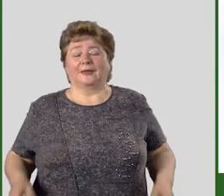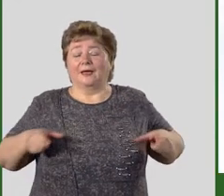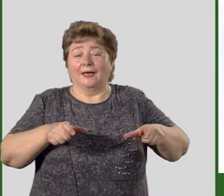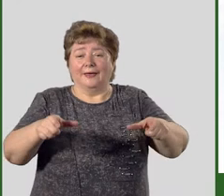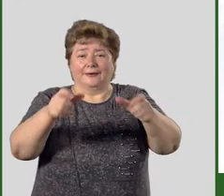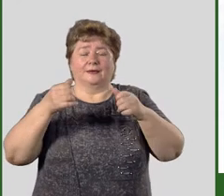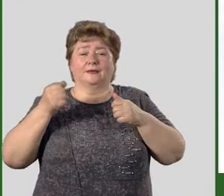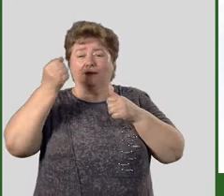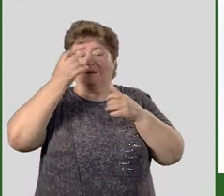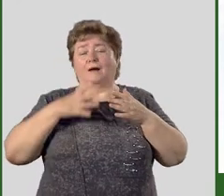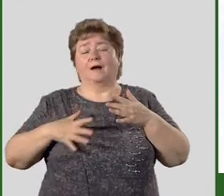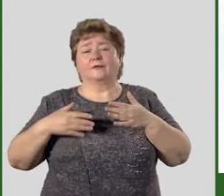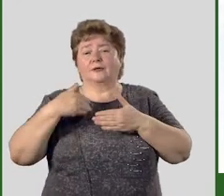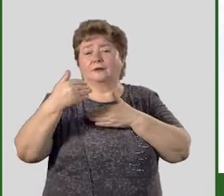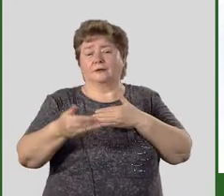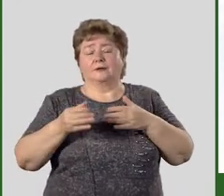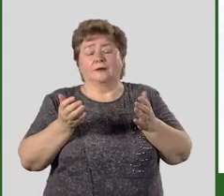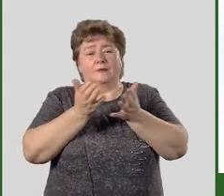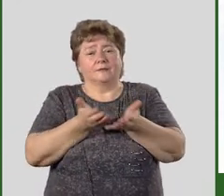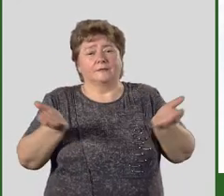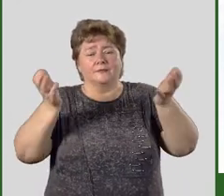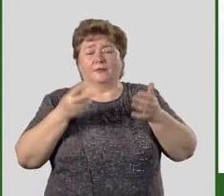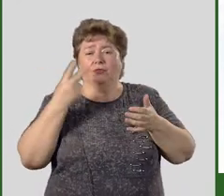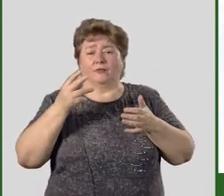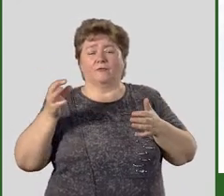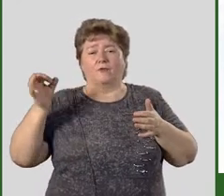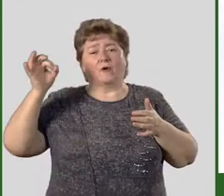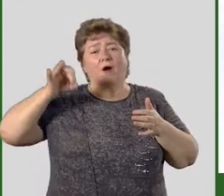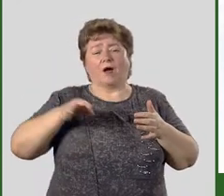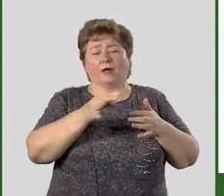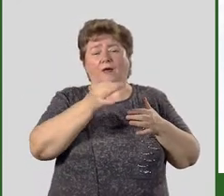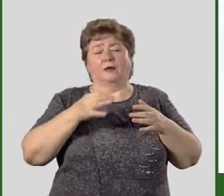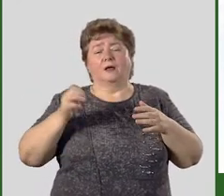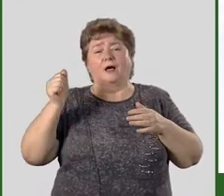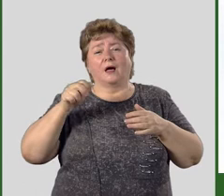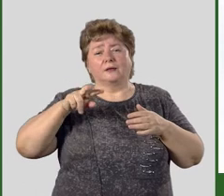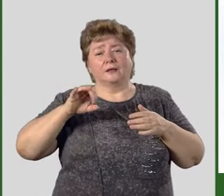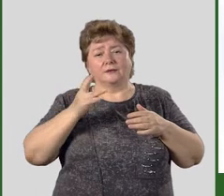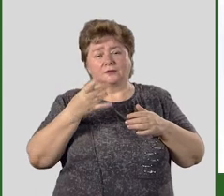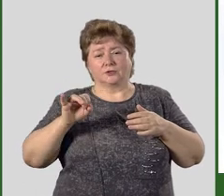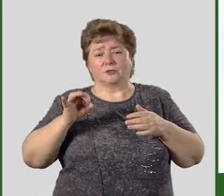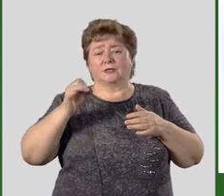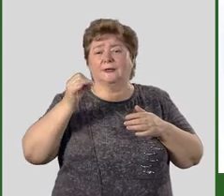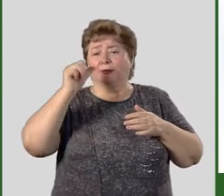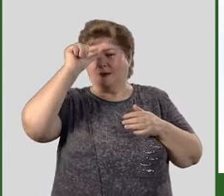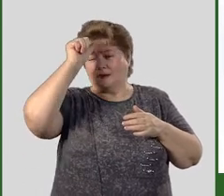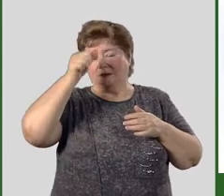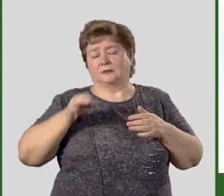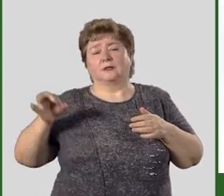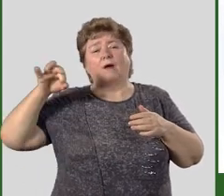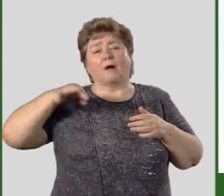Реки Африки относятся к бассейнам двух океанов – Атлантического и